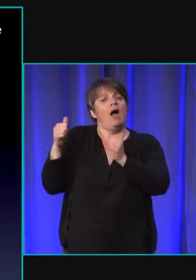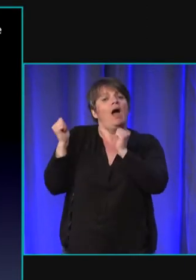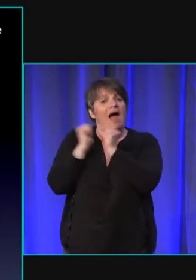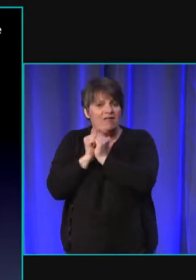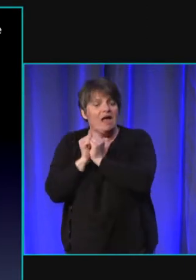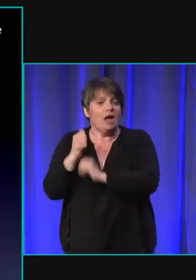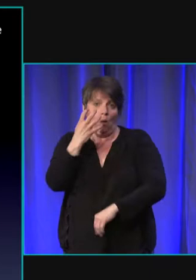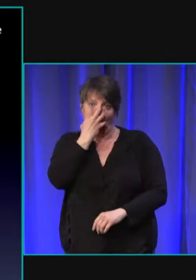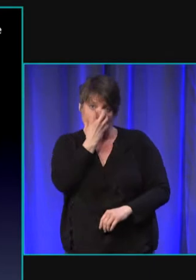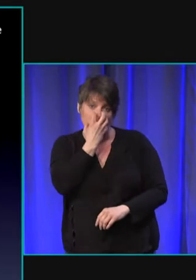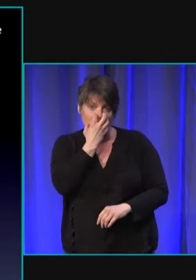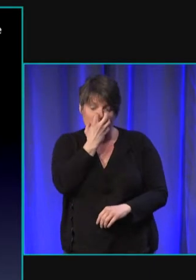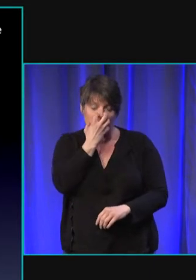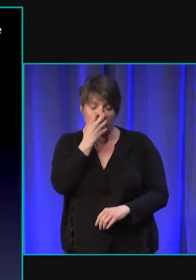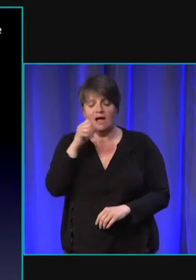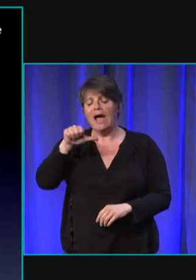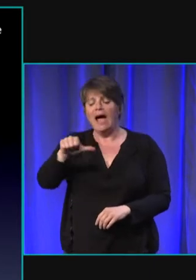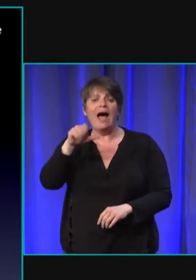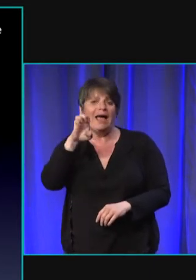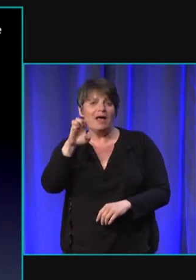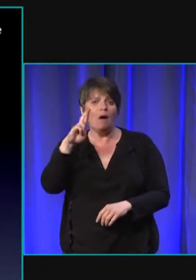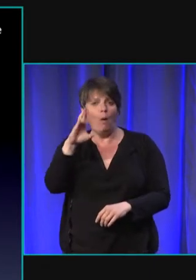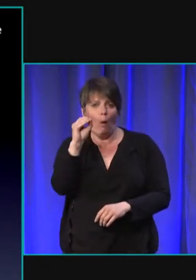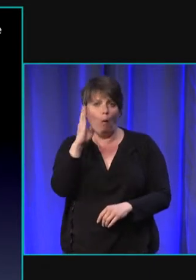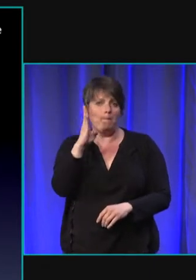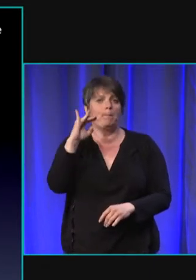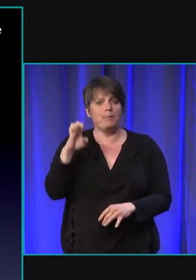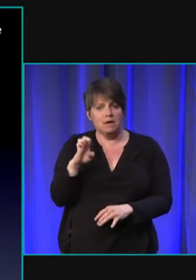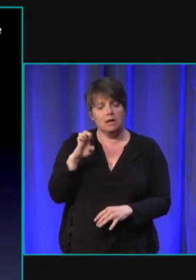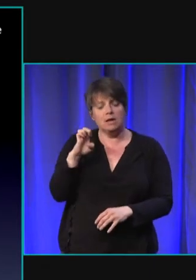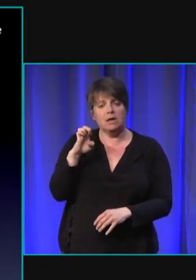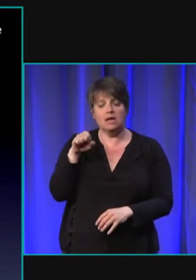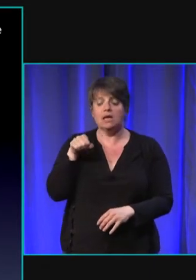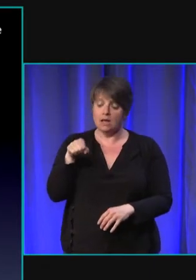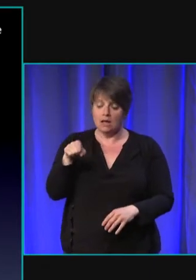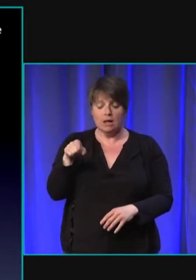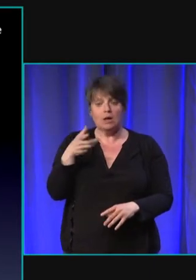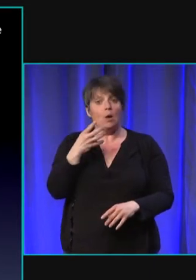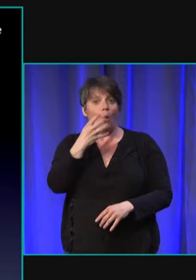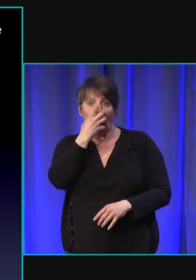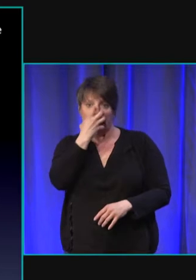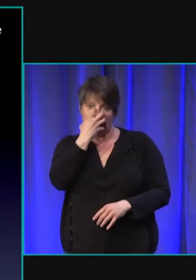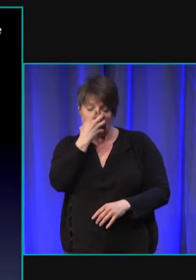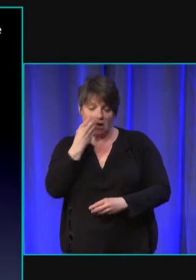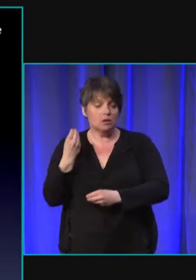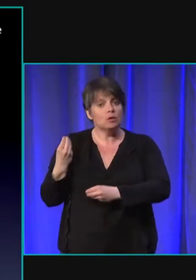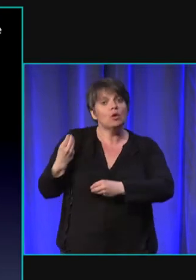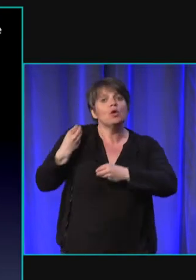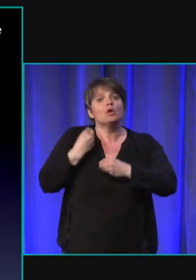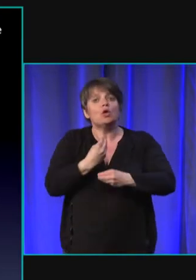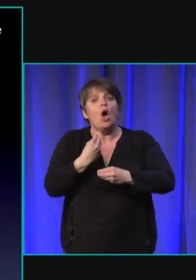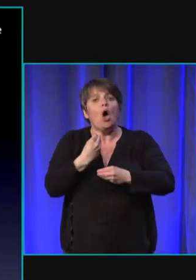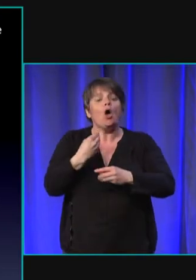fonctionne en présence d'oxygène. Donc l'oxygène, en fait, elle oxyde les glucides et les lipides, elle permet